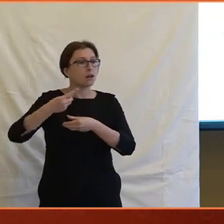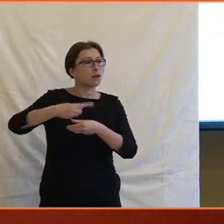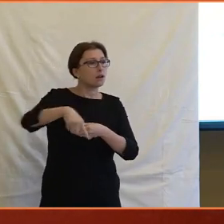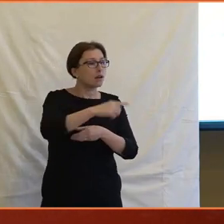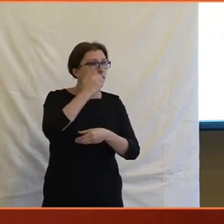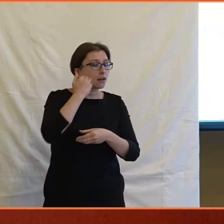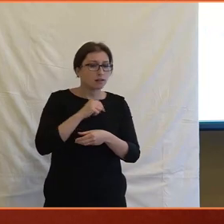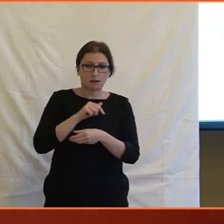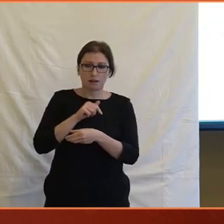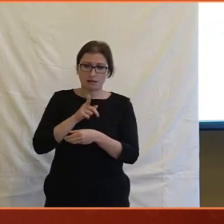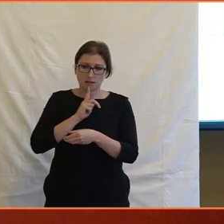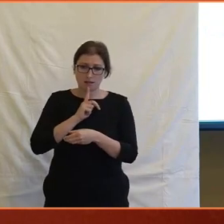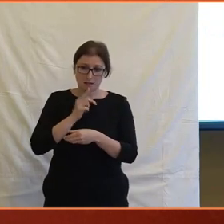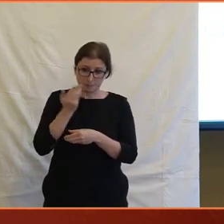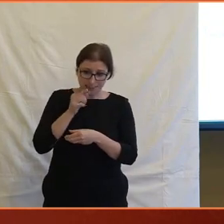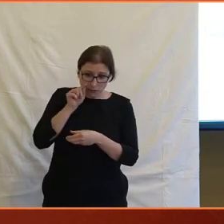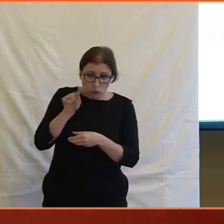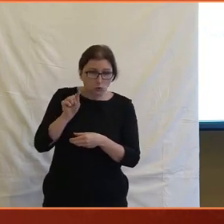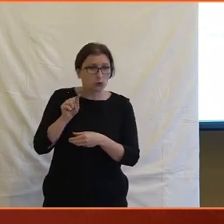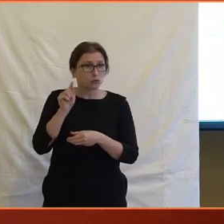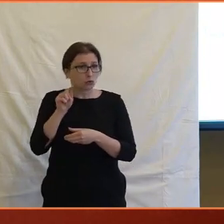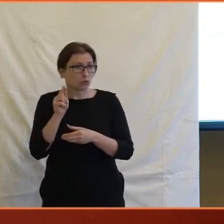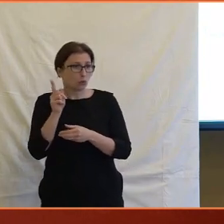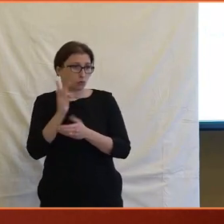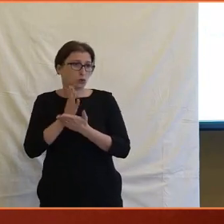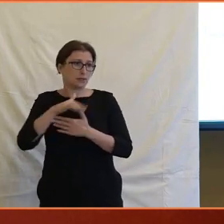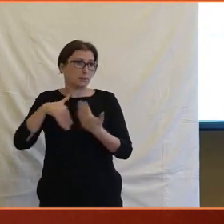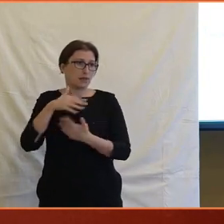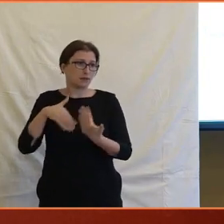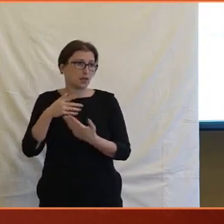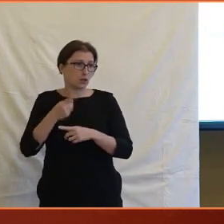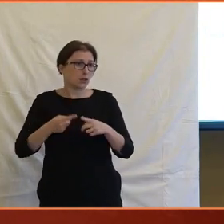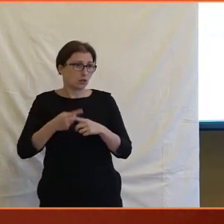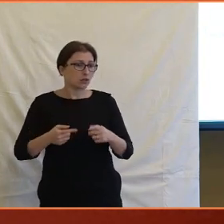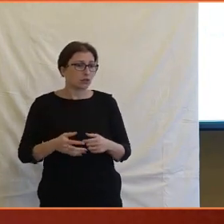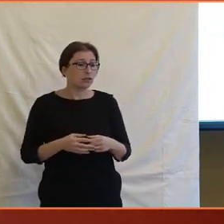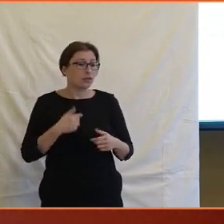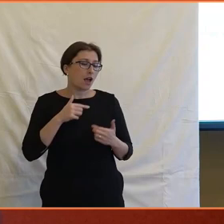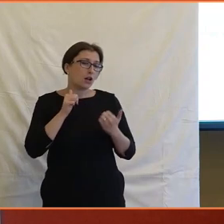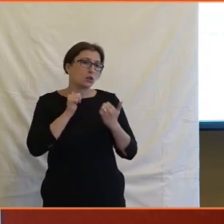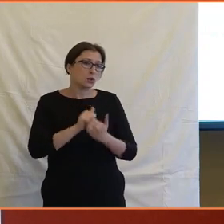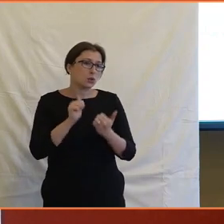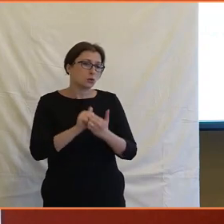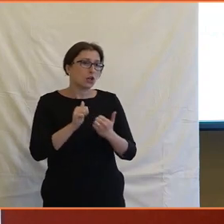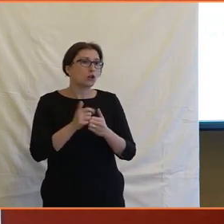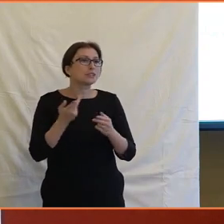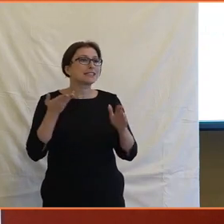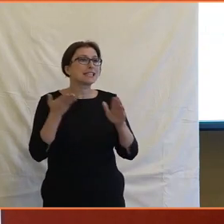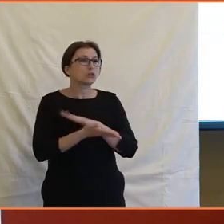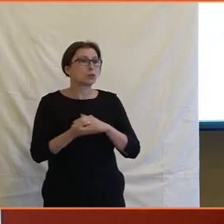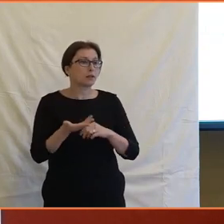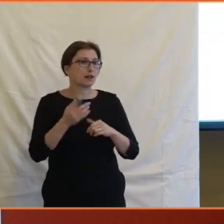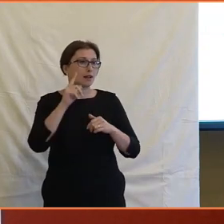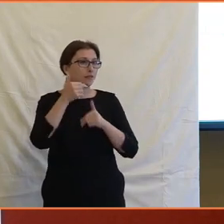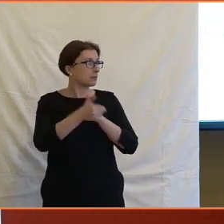nevšimli. A například, já tohle to mám zkušenost zastupitele hlavního města